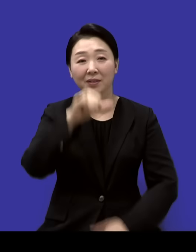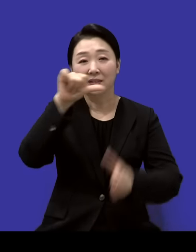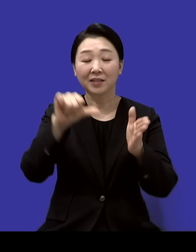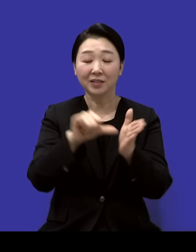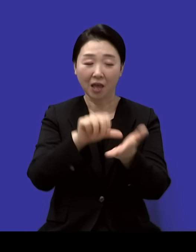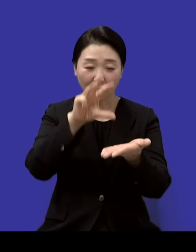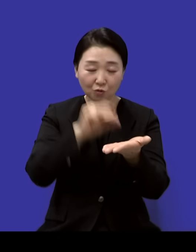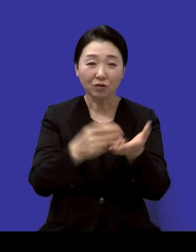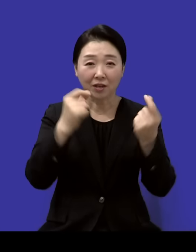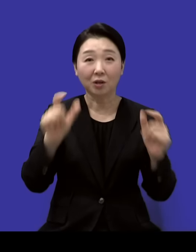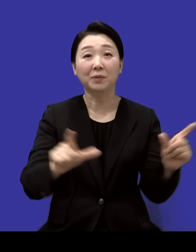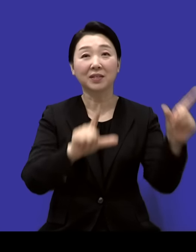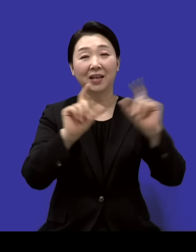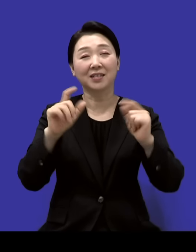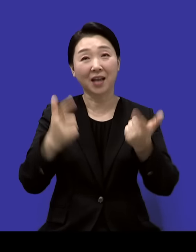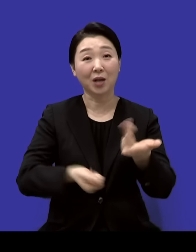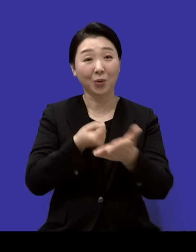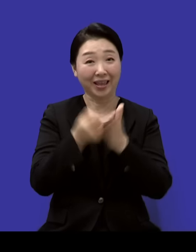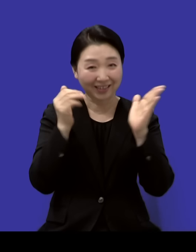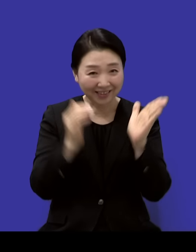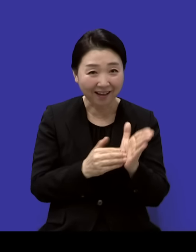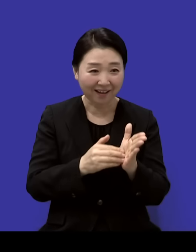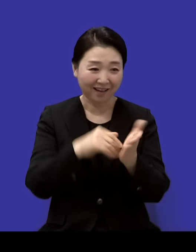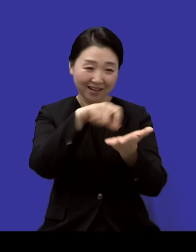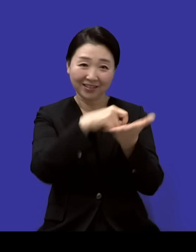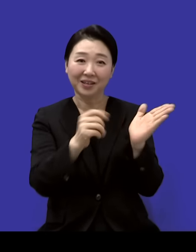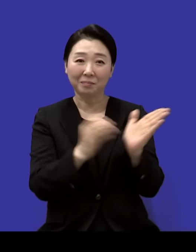숙제처럼 살지 않기로 했다라는 책까지 쓰셨어요. 네,